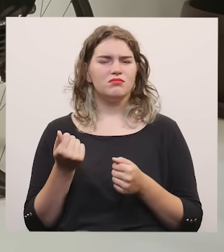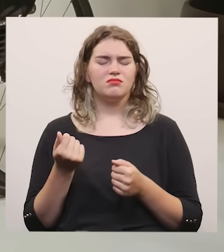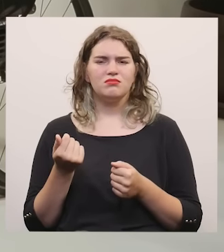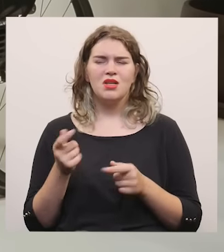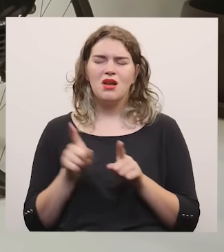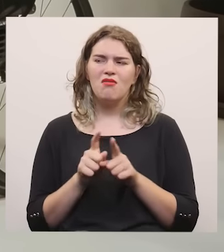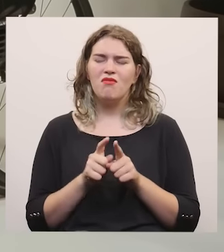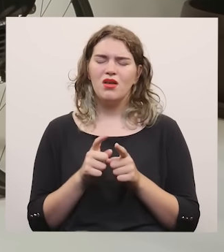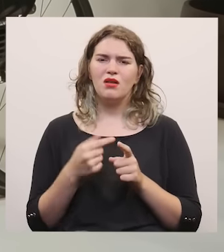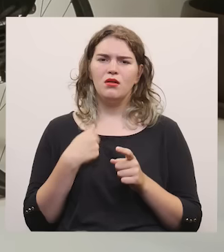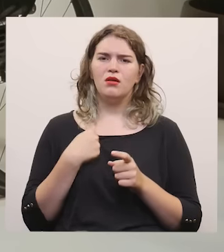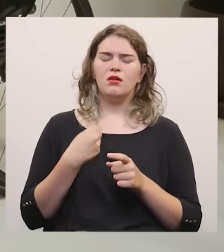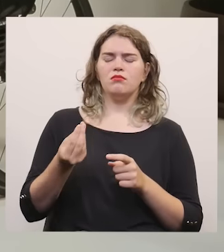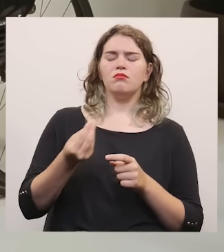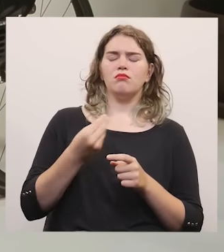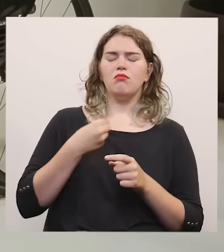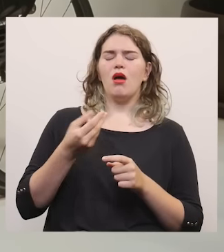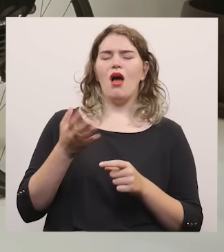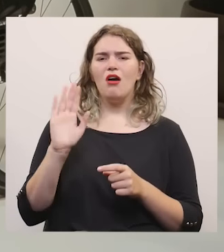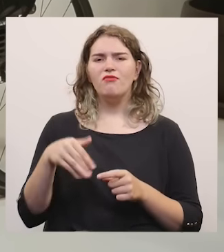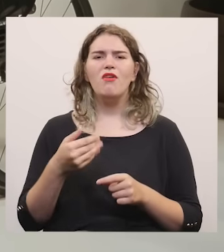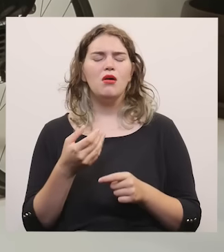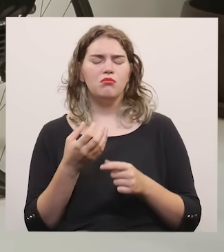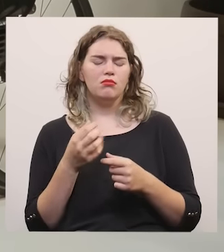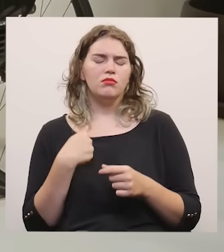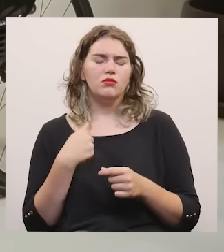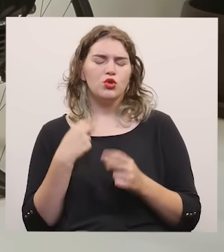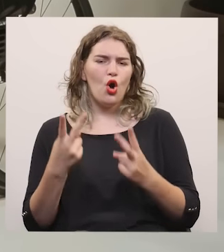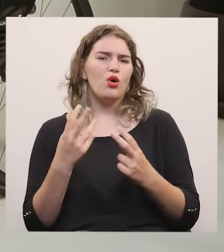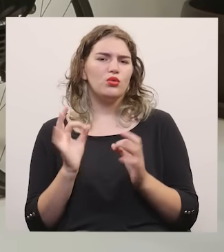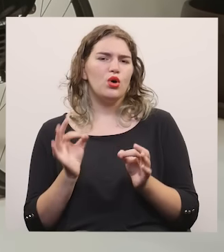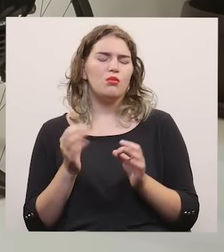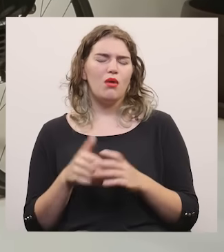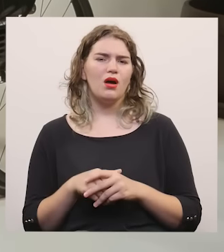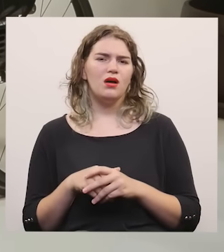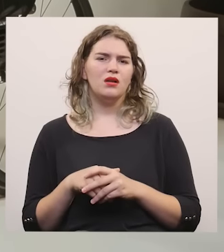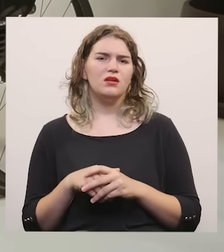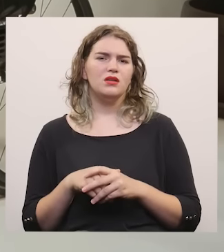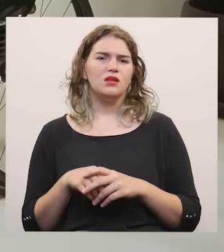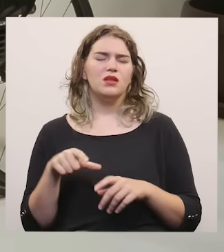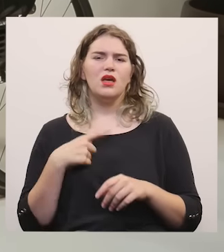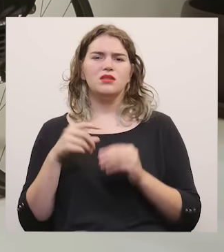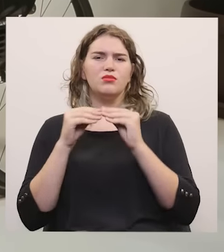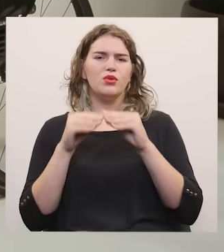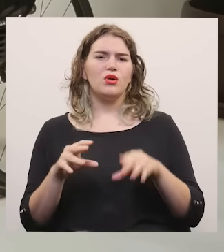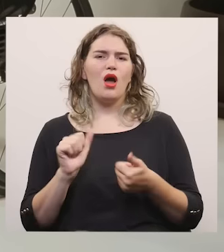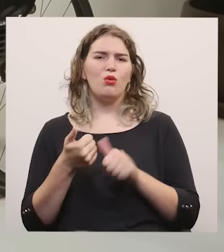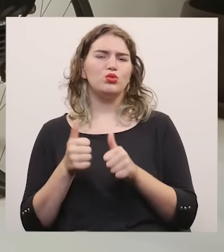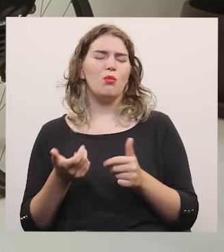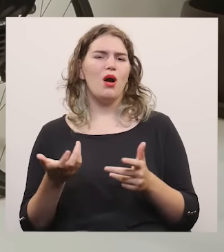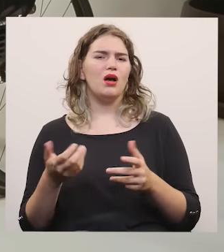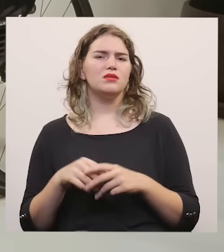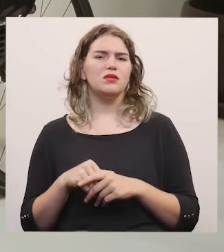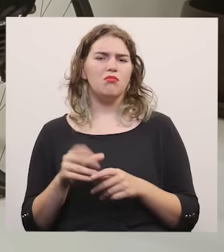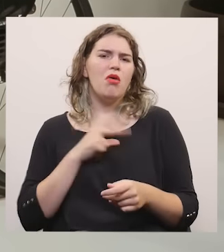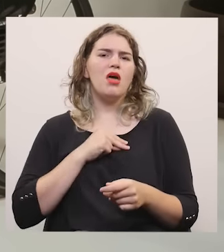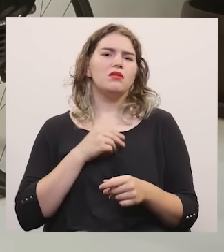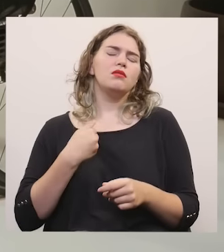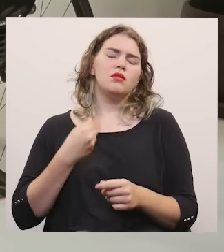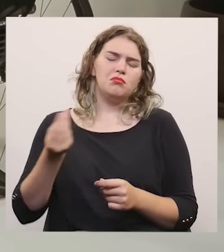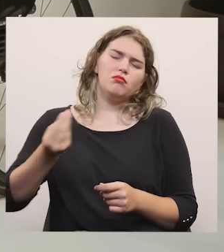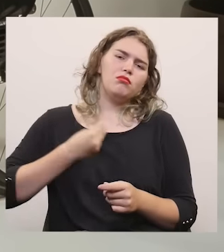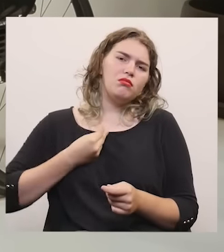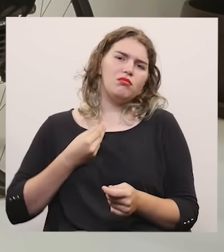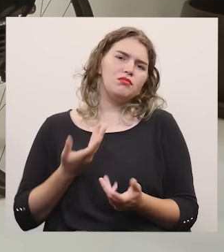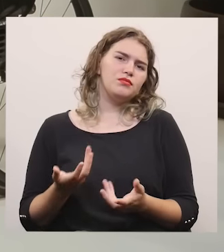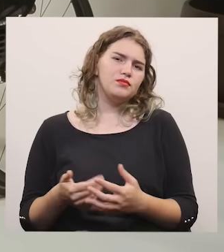se cuvine. Parcă ni se cuvine tot. Cât și nu. Câte tone de aer folosim. Asta e de fapt problema. Considerăm că e o binecuvântare, că... Merităm.